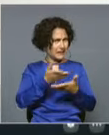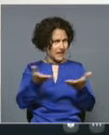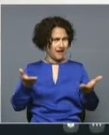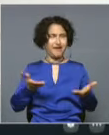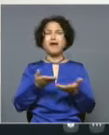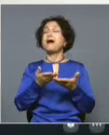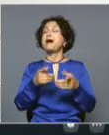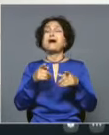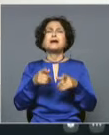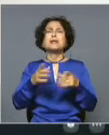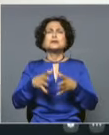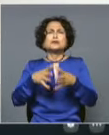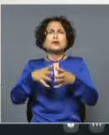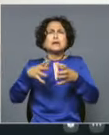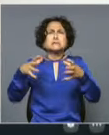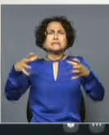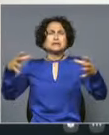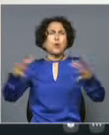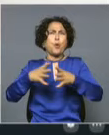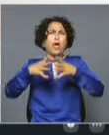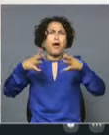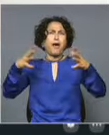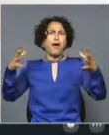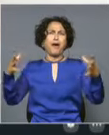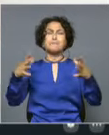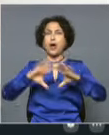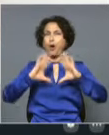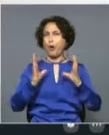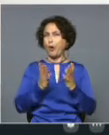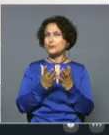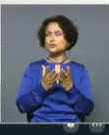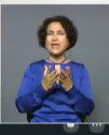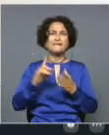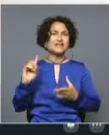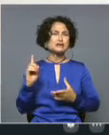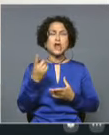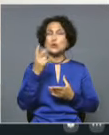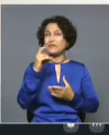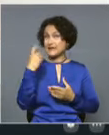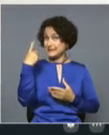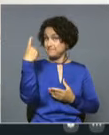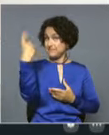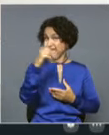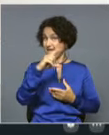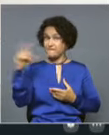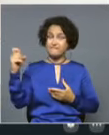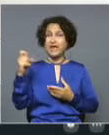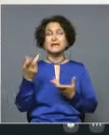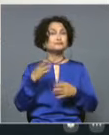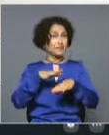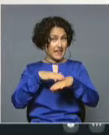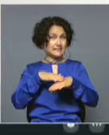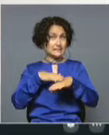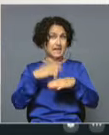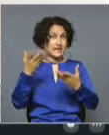е най-динамично растящата там. Ако в началото на 21 век в Испания, това са данни на